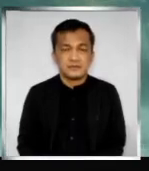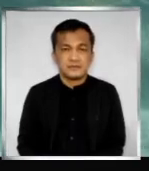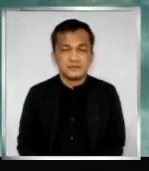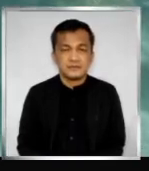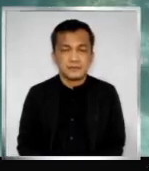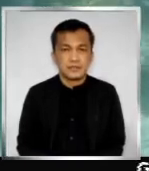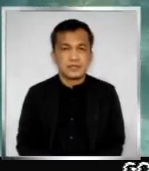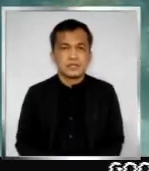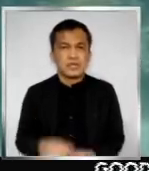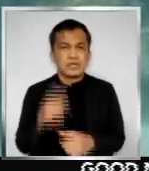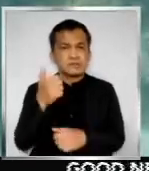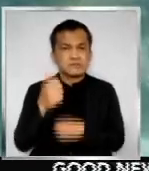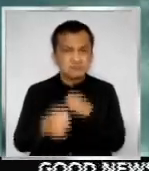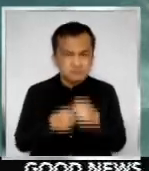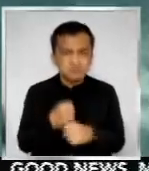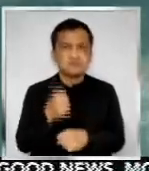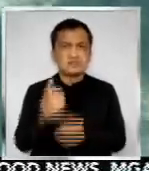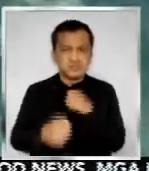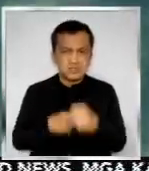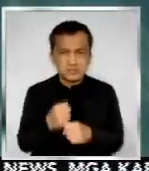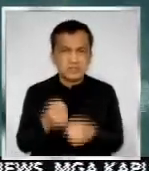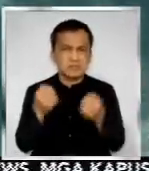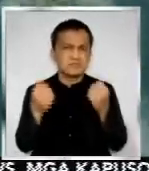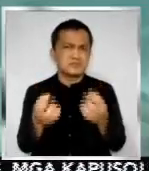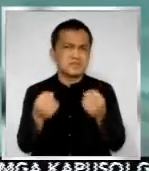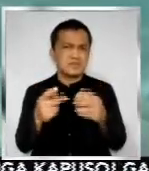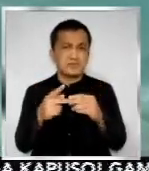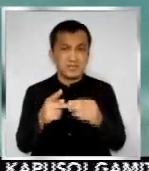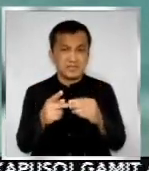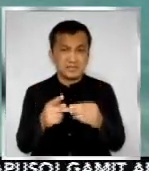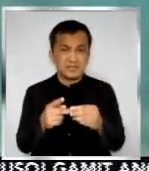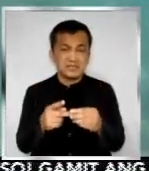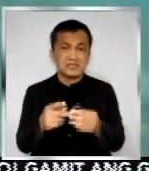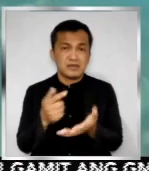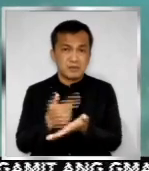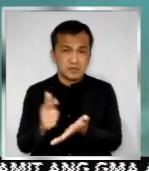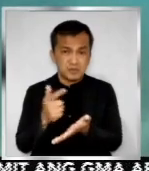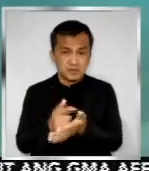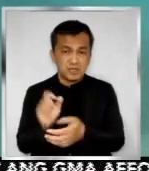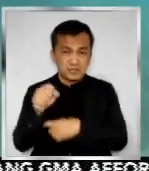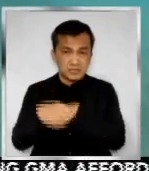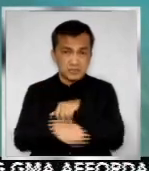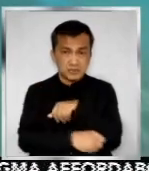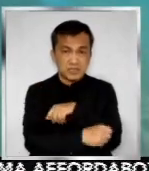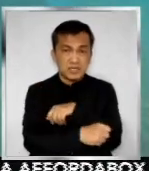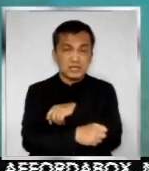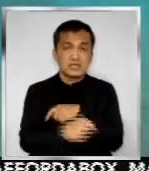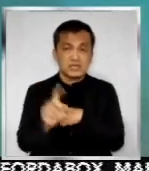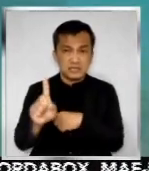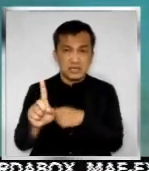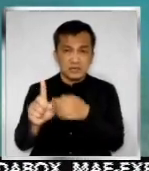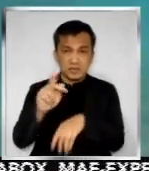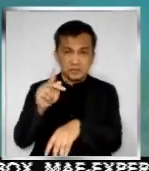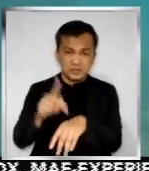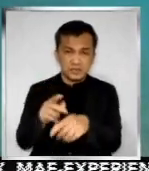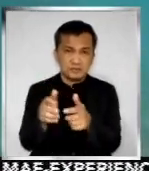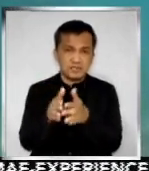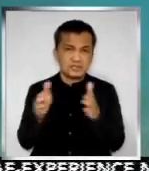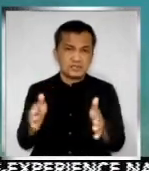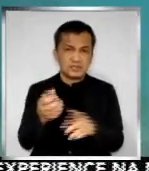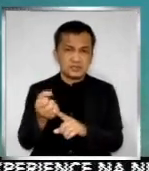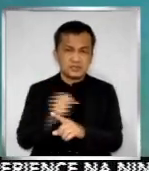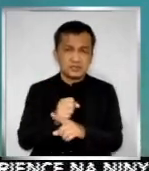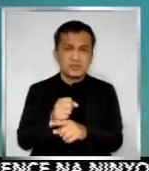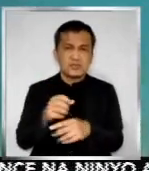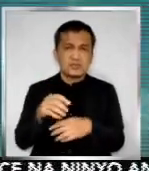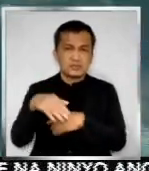Dekada-dekada ng problema ang pagdami ng mga plastic na basura sa ating karagatan. Isang araw ang Pilipinas sa pinakamalaking source ng marine plastic pollution base